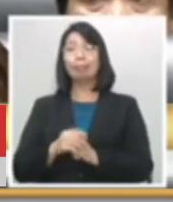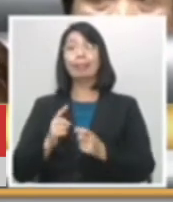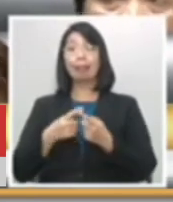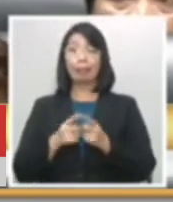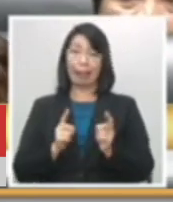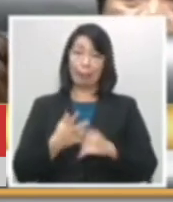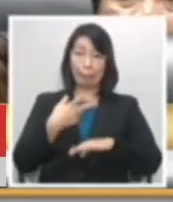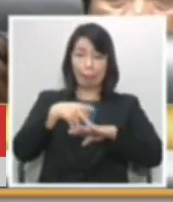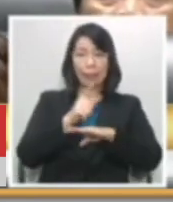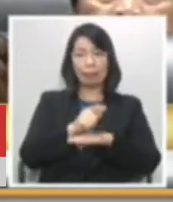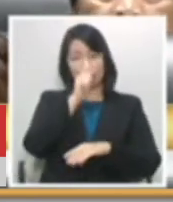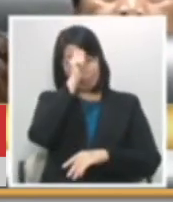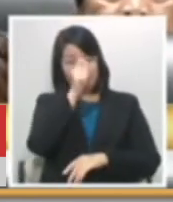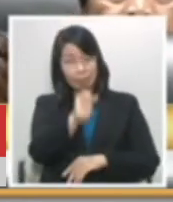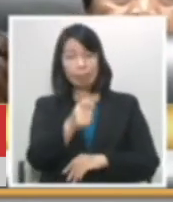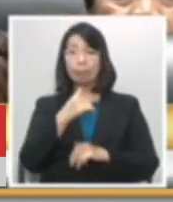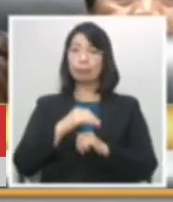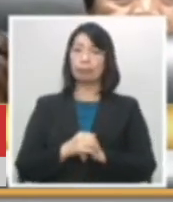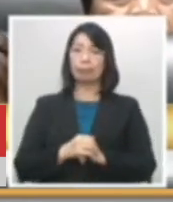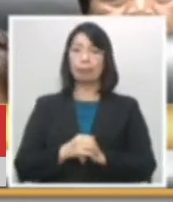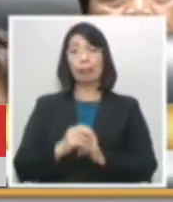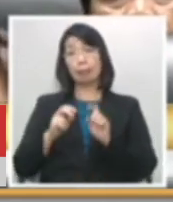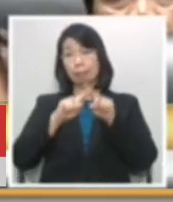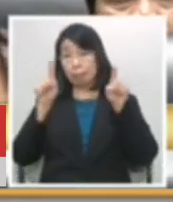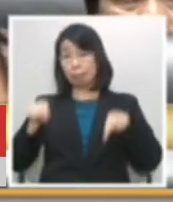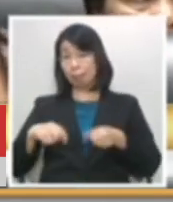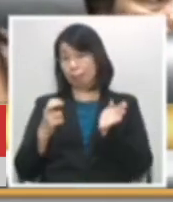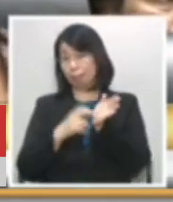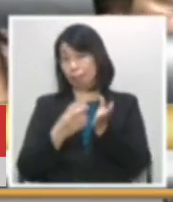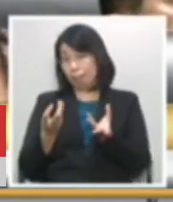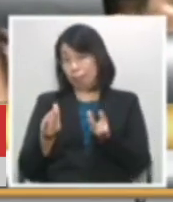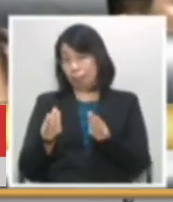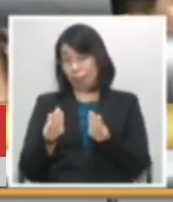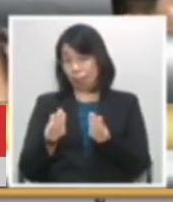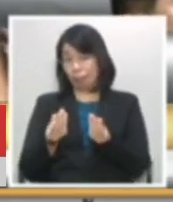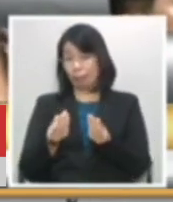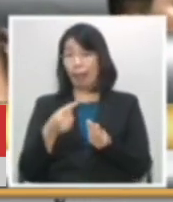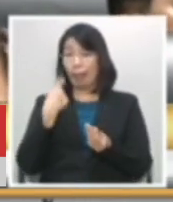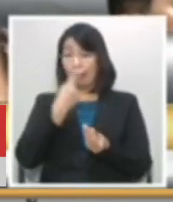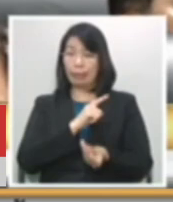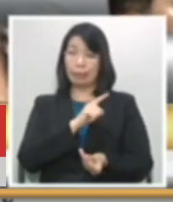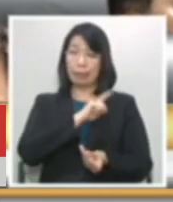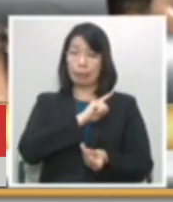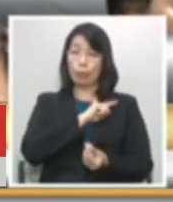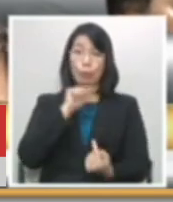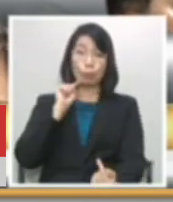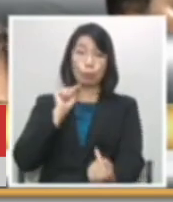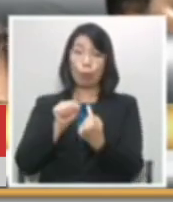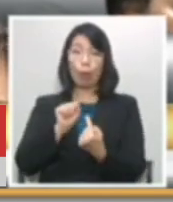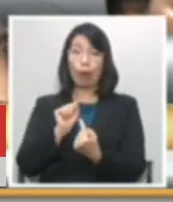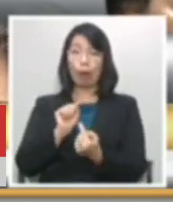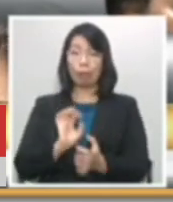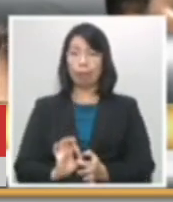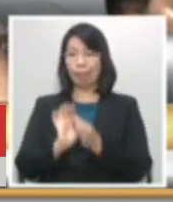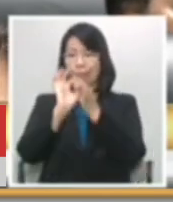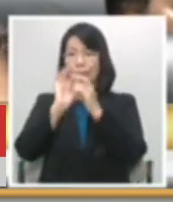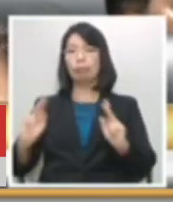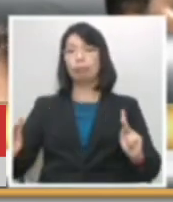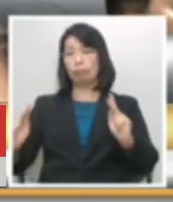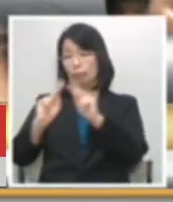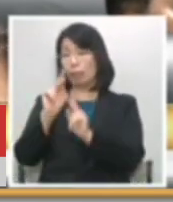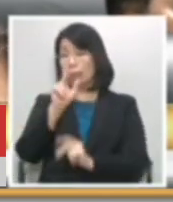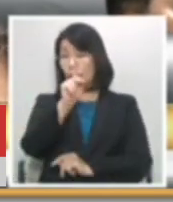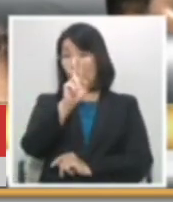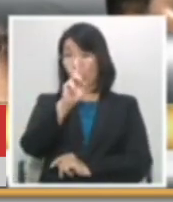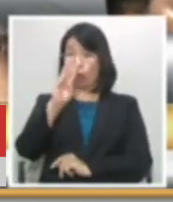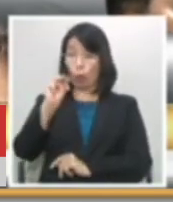ท่านประธานที่เคารพครับการได้มาซึ่งกรรมสิทธิ์ในที่ดินผู้รับผิดชอบโดยตรงก็คือกรมที่ดิน